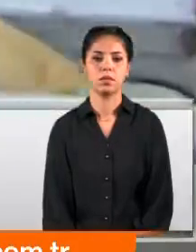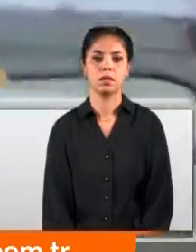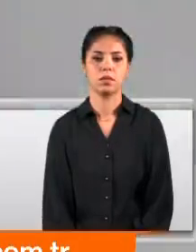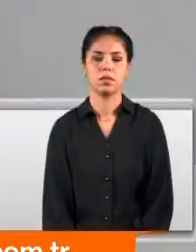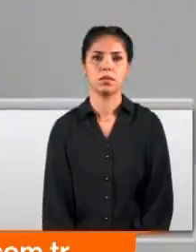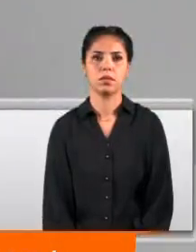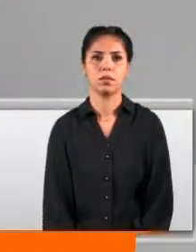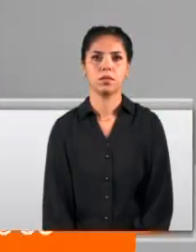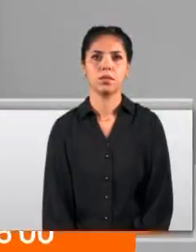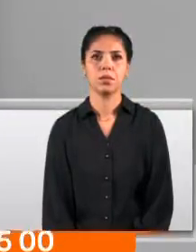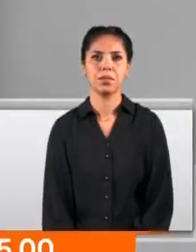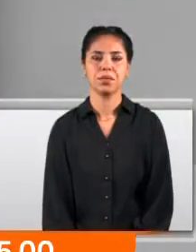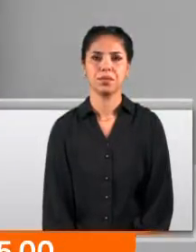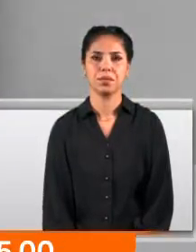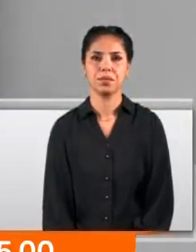hissediyorum